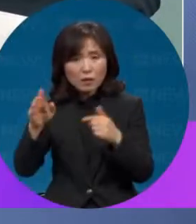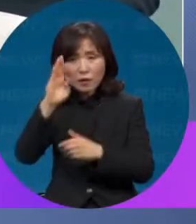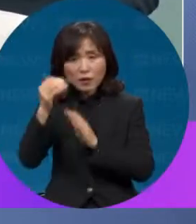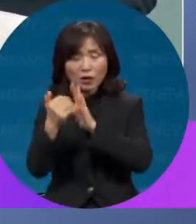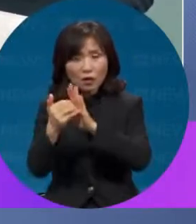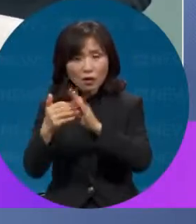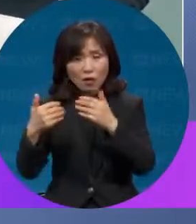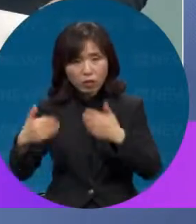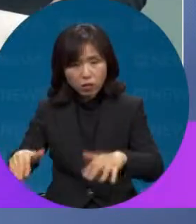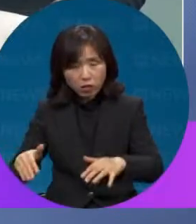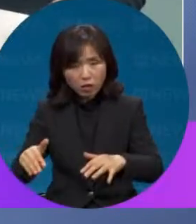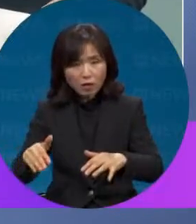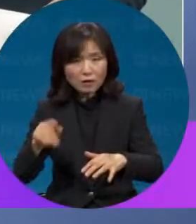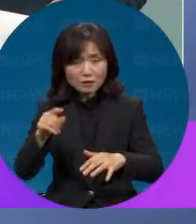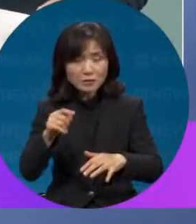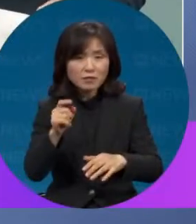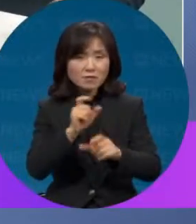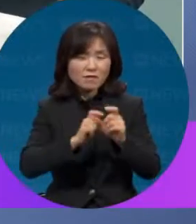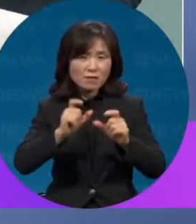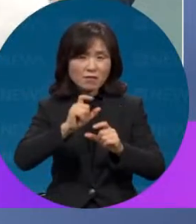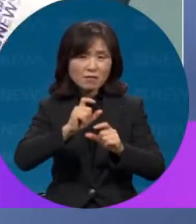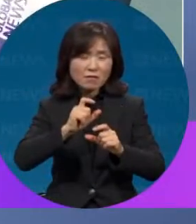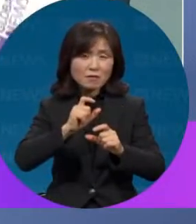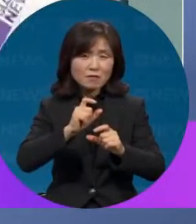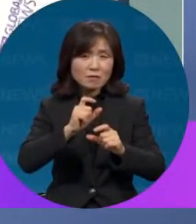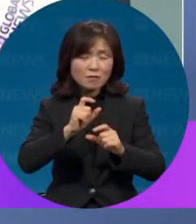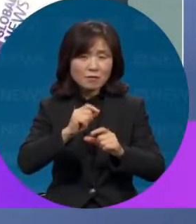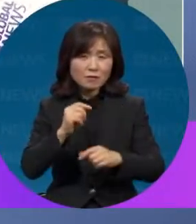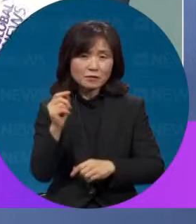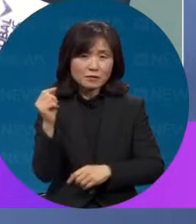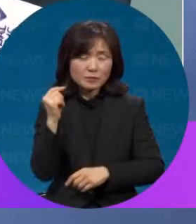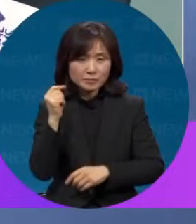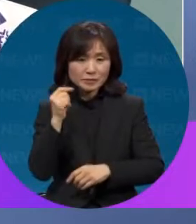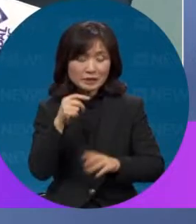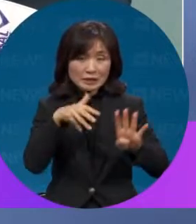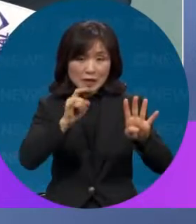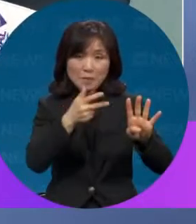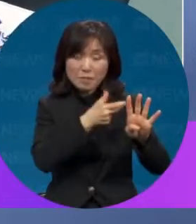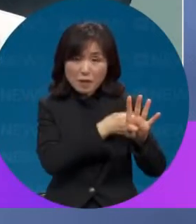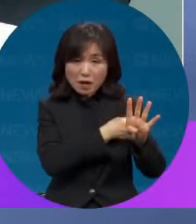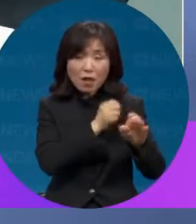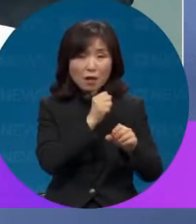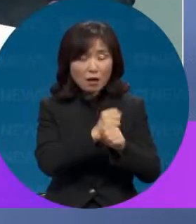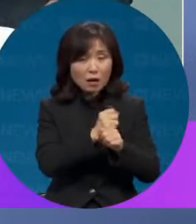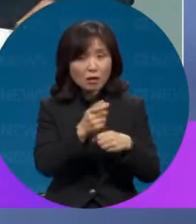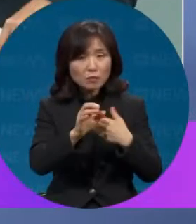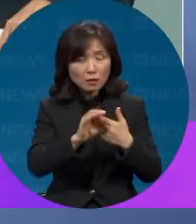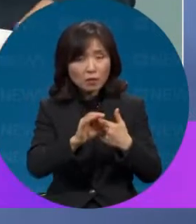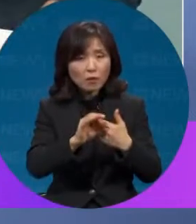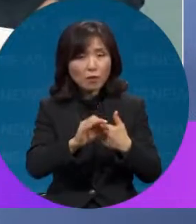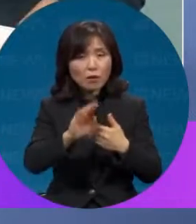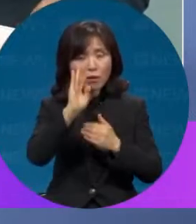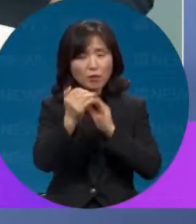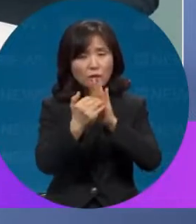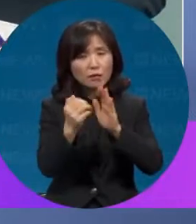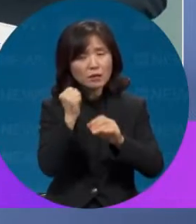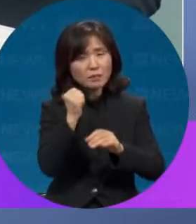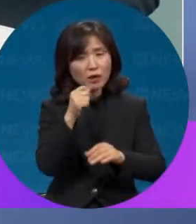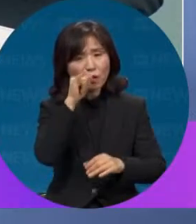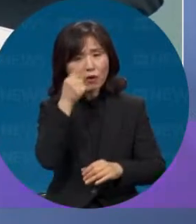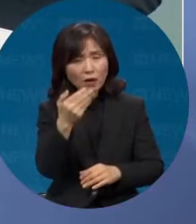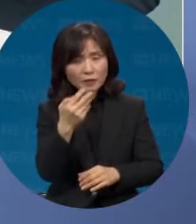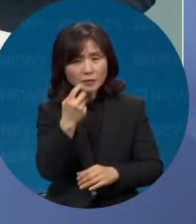코로나 증상과 중증 위험을 줄여주는 지 화기애애 확인하기 위한 이 연구 결과에 따라서 결정될 것으로 확인되고